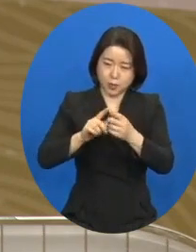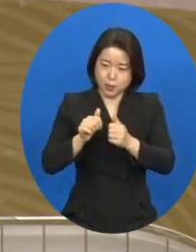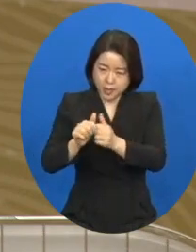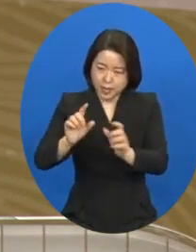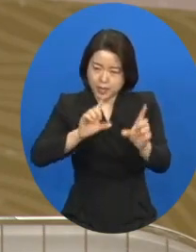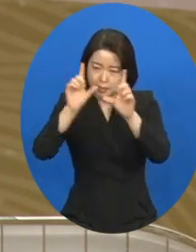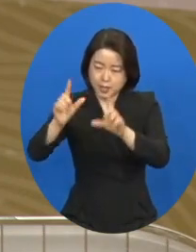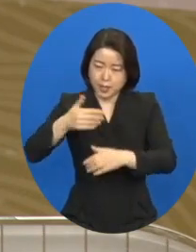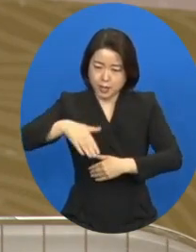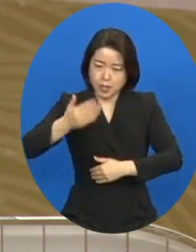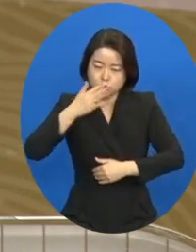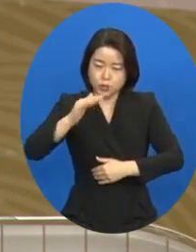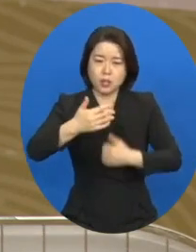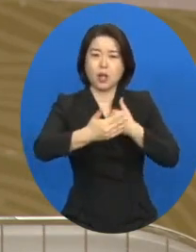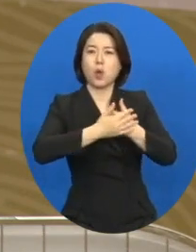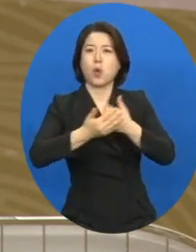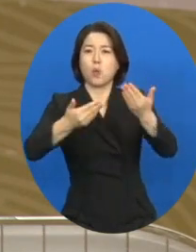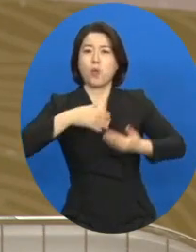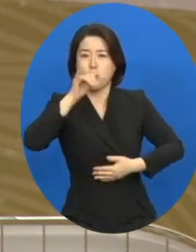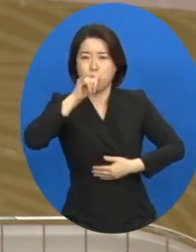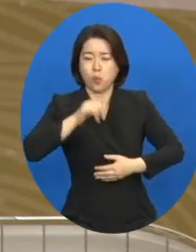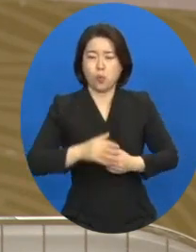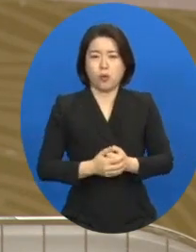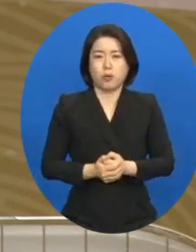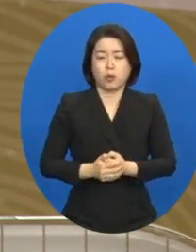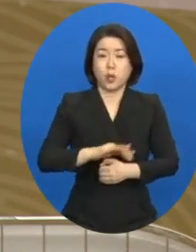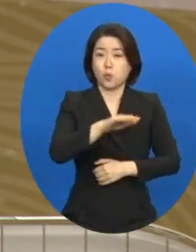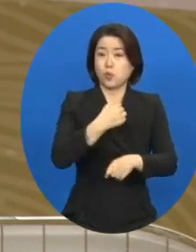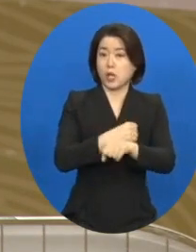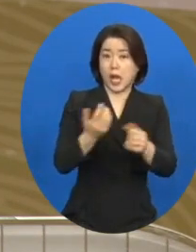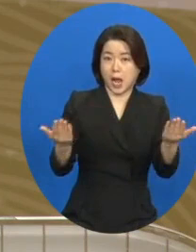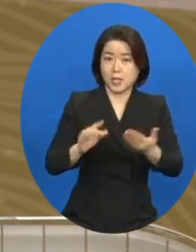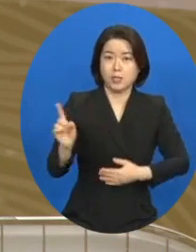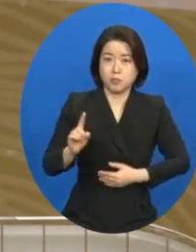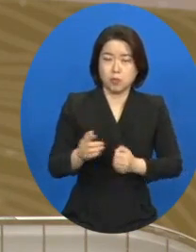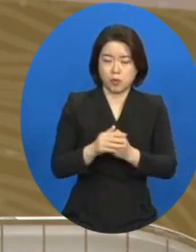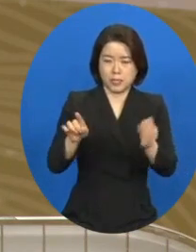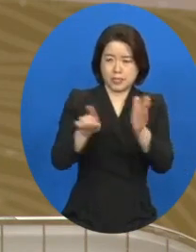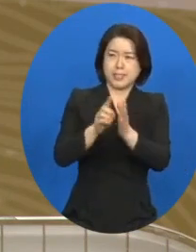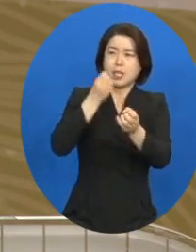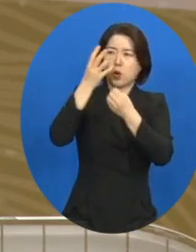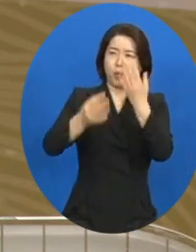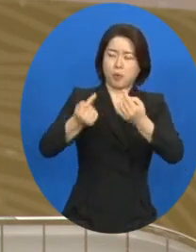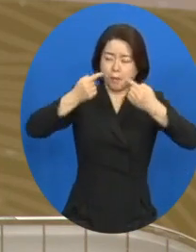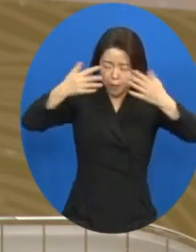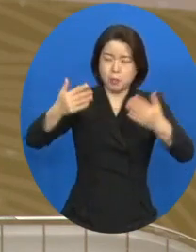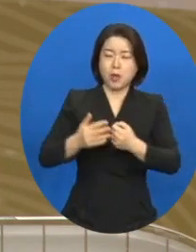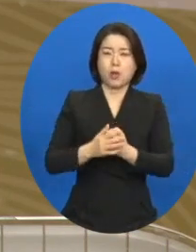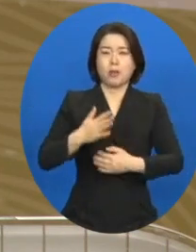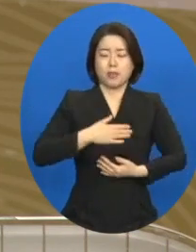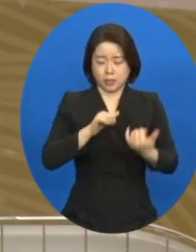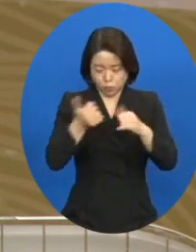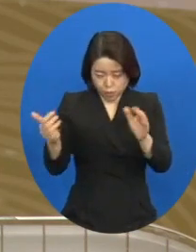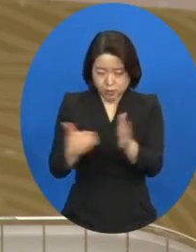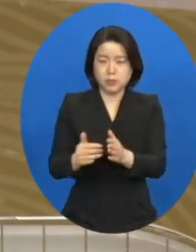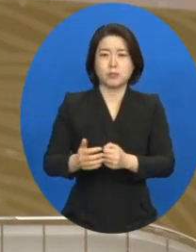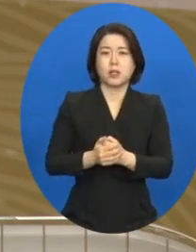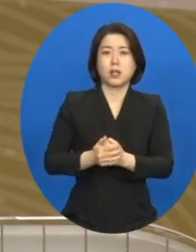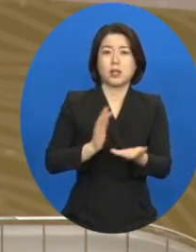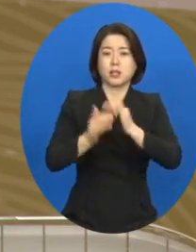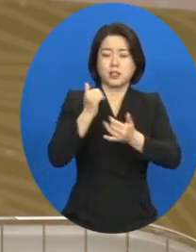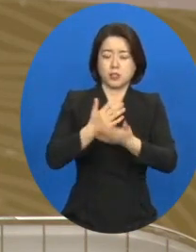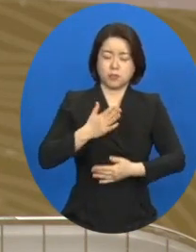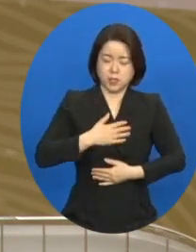만들어주세요. 우리가 할 일은 신앙 고백이 분명한 거예요. 나는 죽었습니다. 예수님